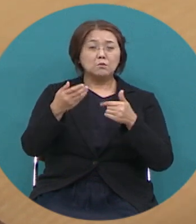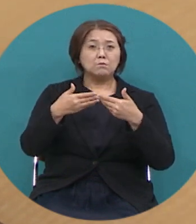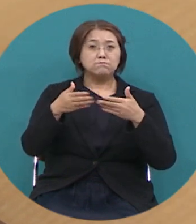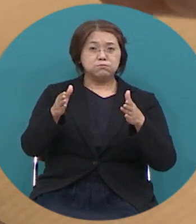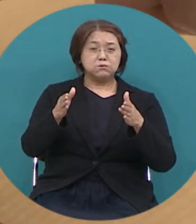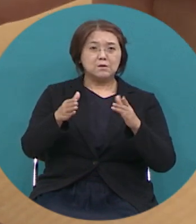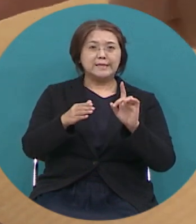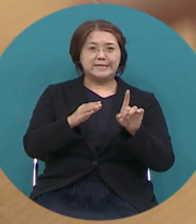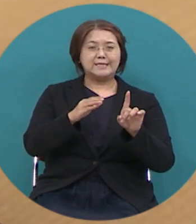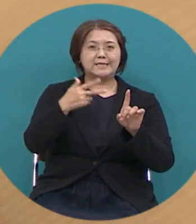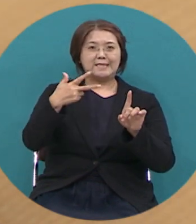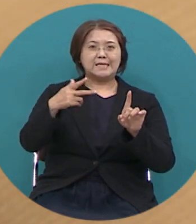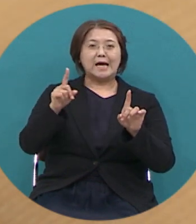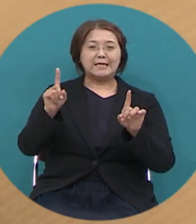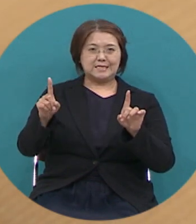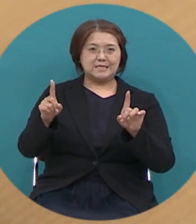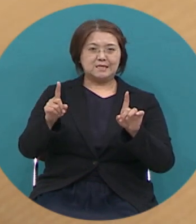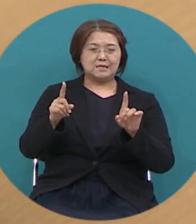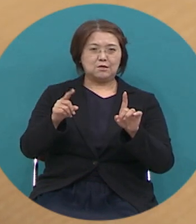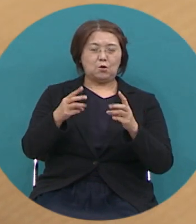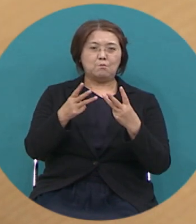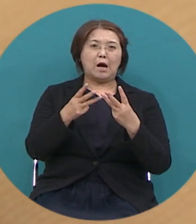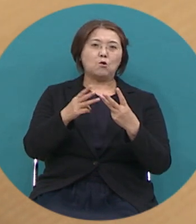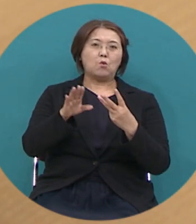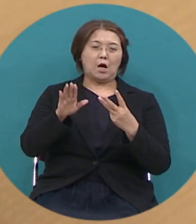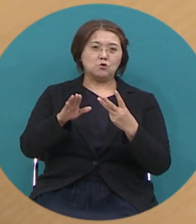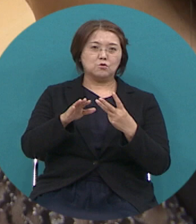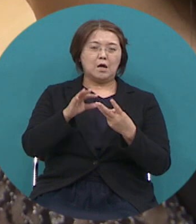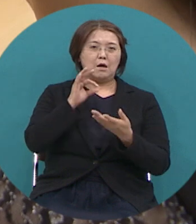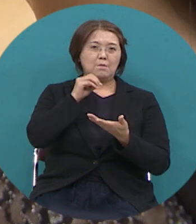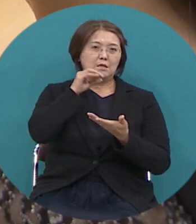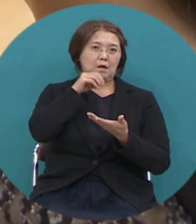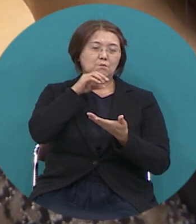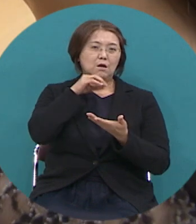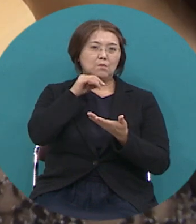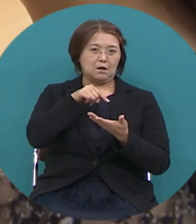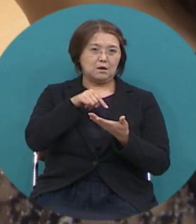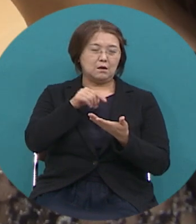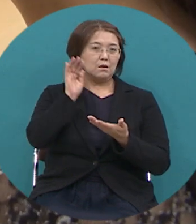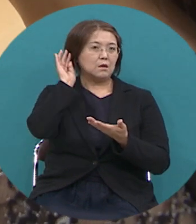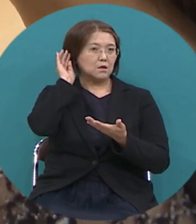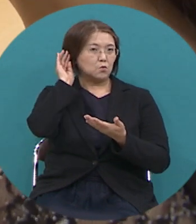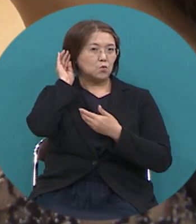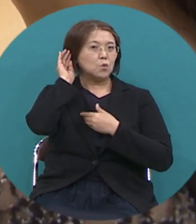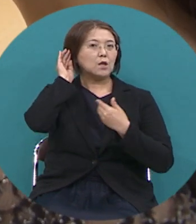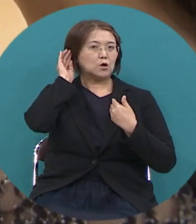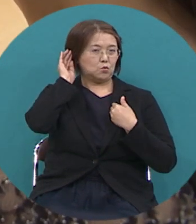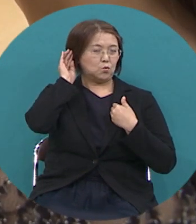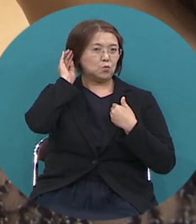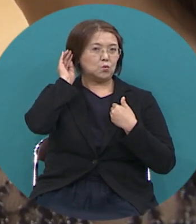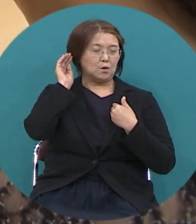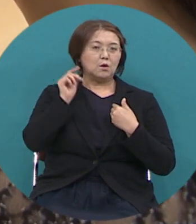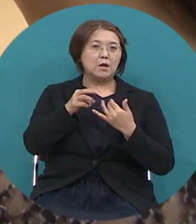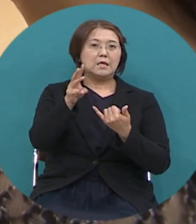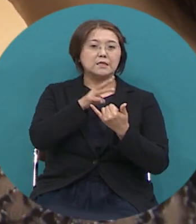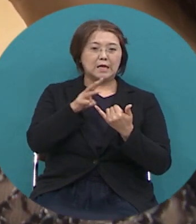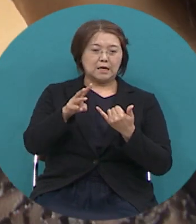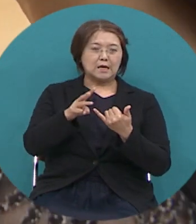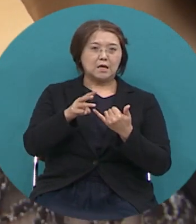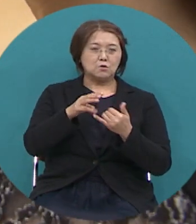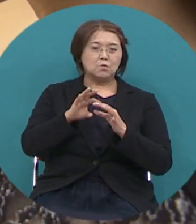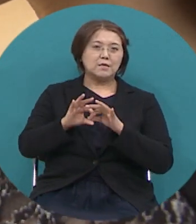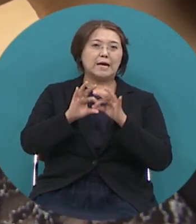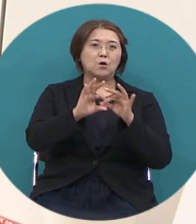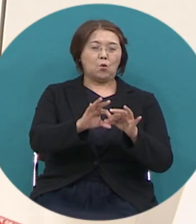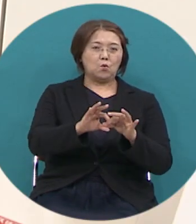される171番があります。メッセージを録音してその録音したメッセージを聞くことができる、こういった災害伝言ダイヤルが